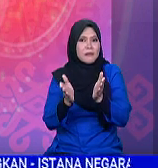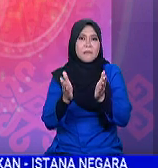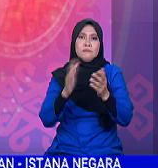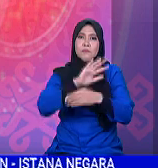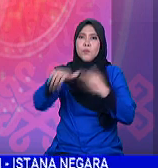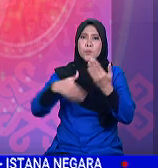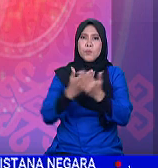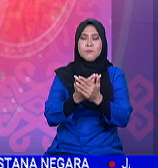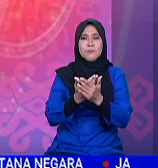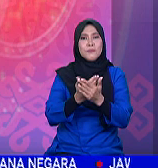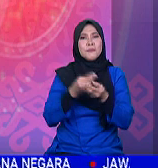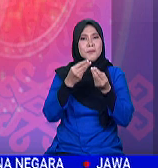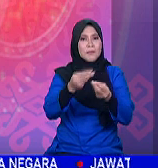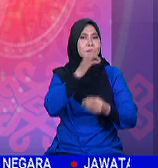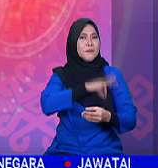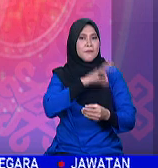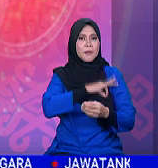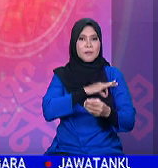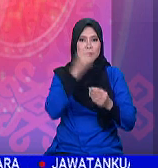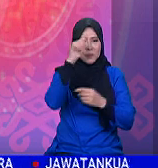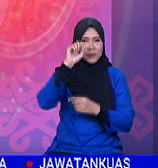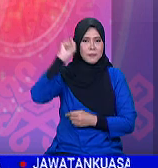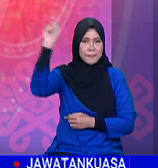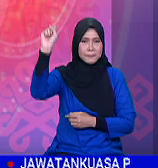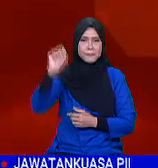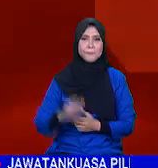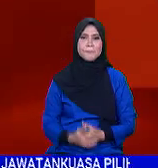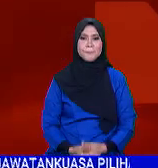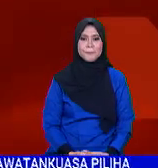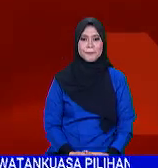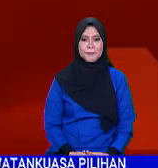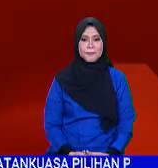menyeluruh yang akan memberi manfaat kepada staf ah